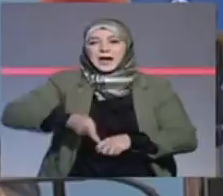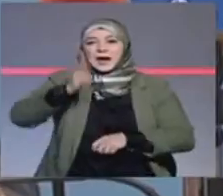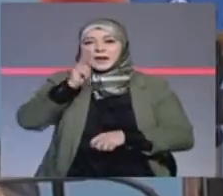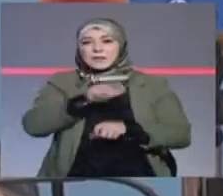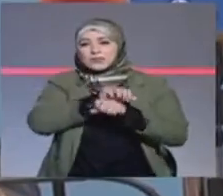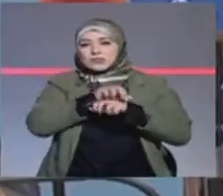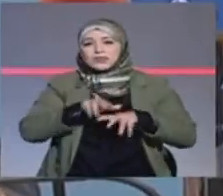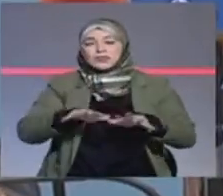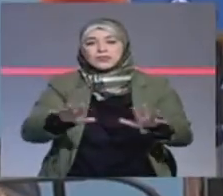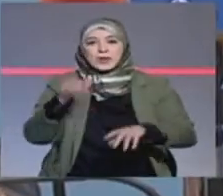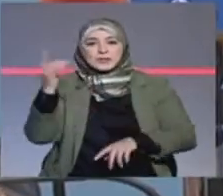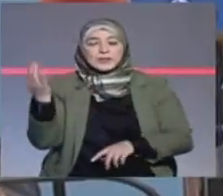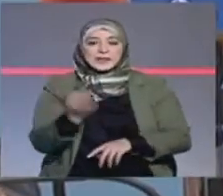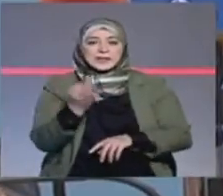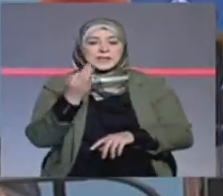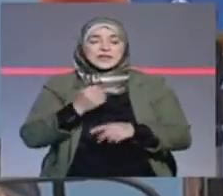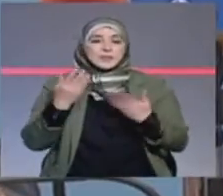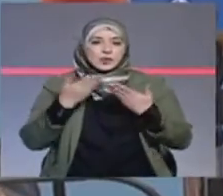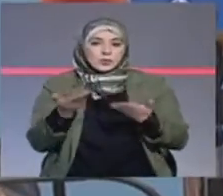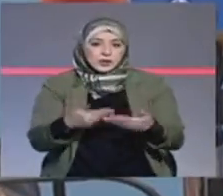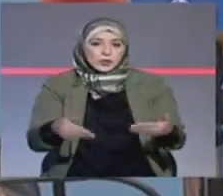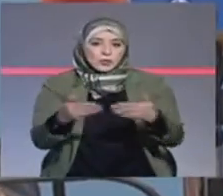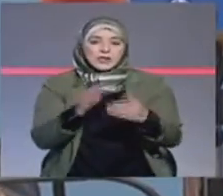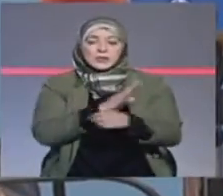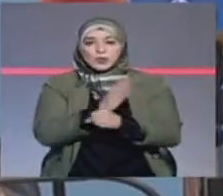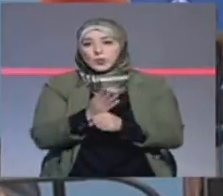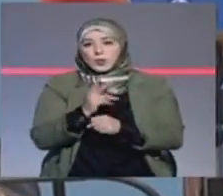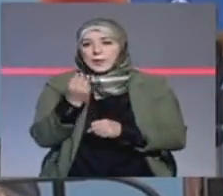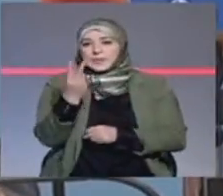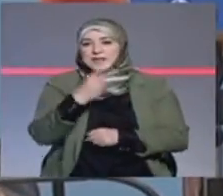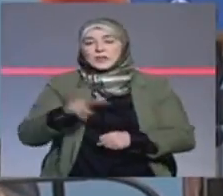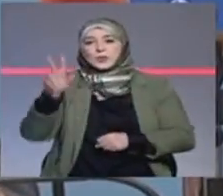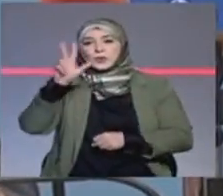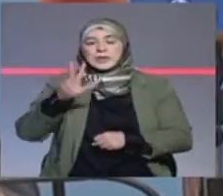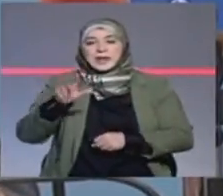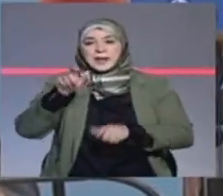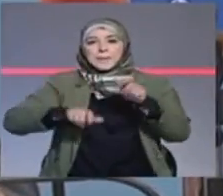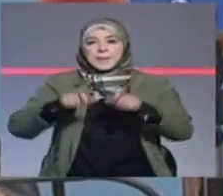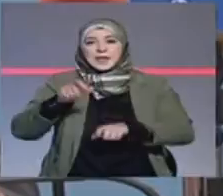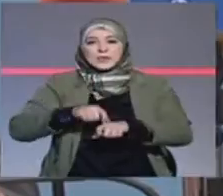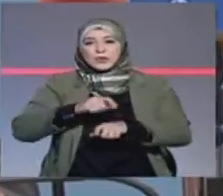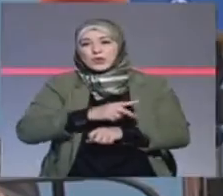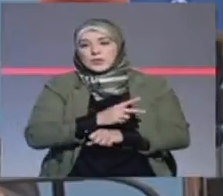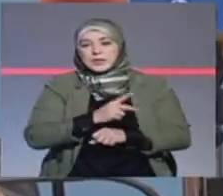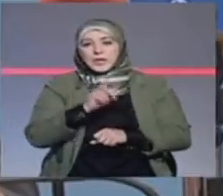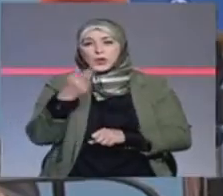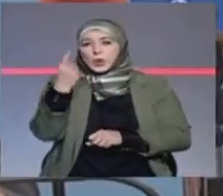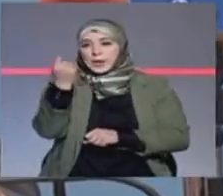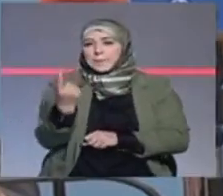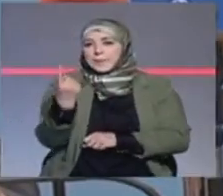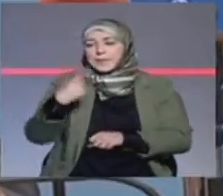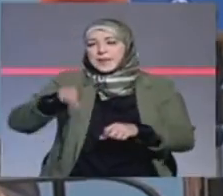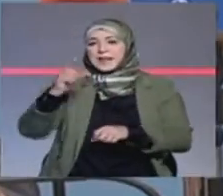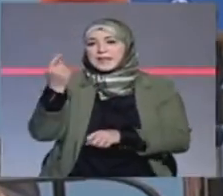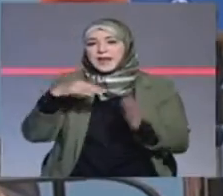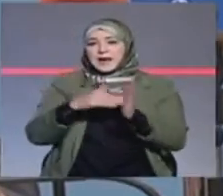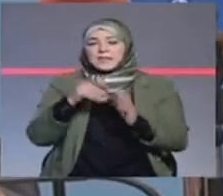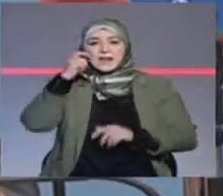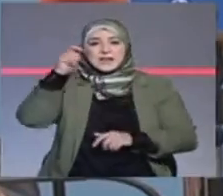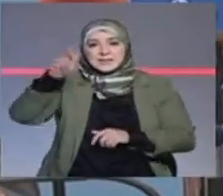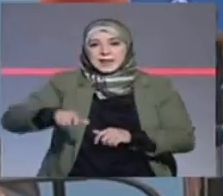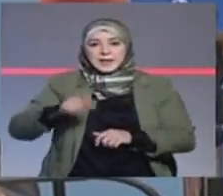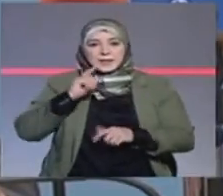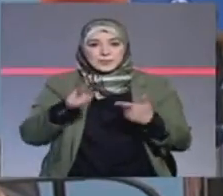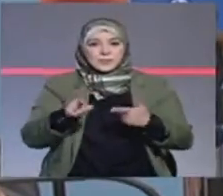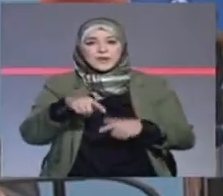نسبة ظهور المرض في تونس حاليا هي 203 حالة لكل 100,000 ساكن. ثم